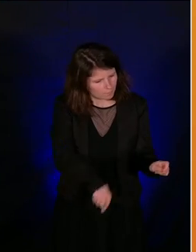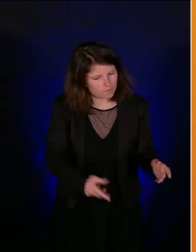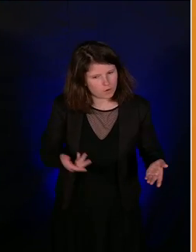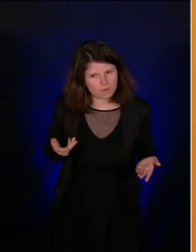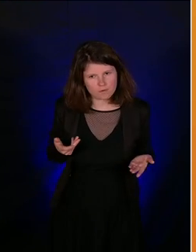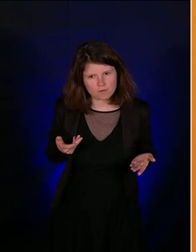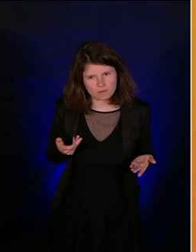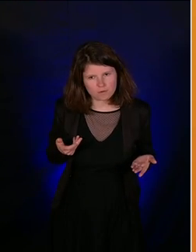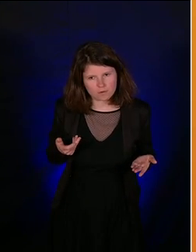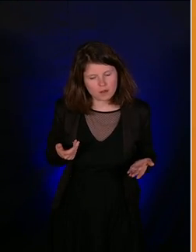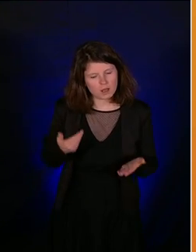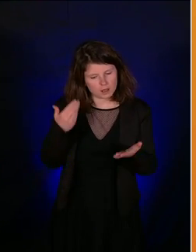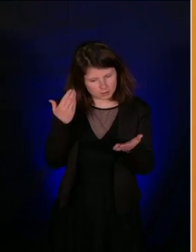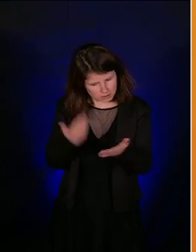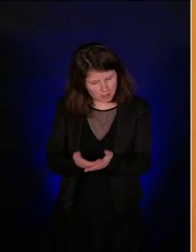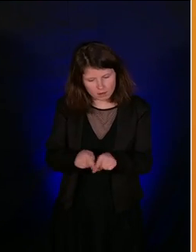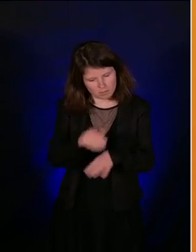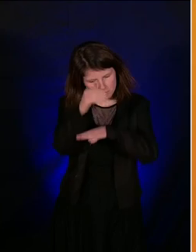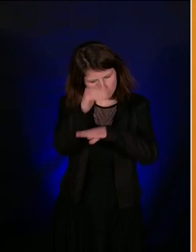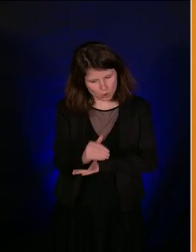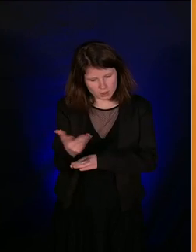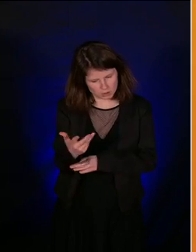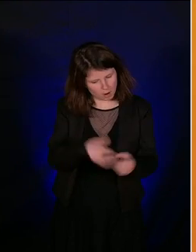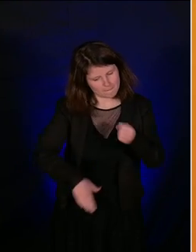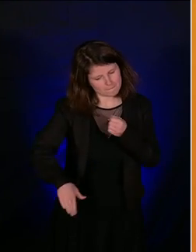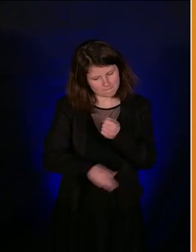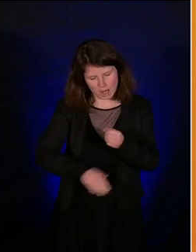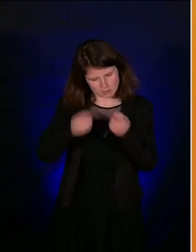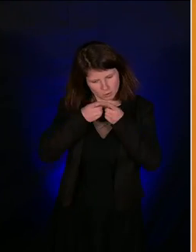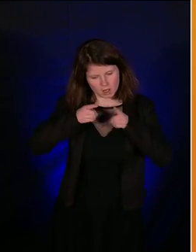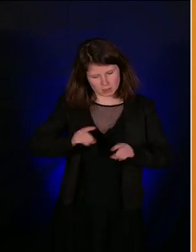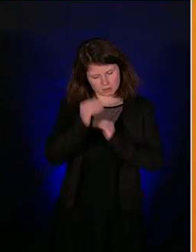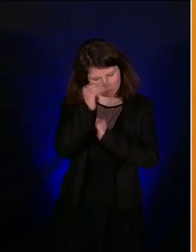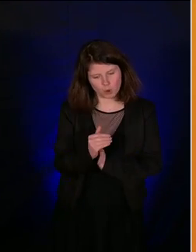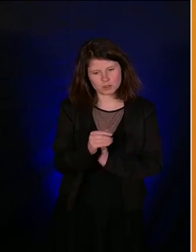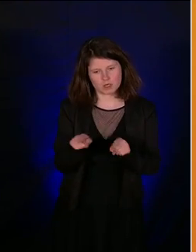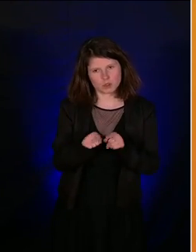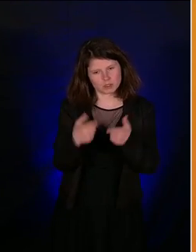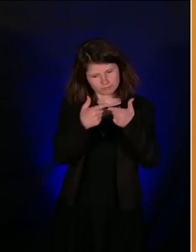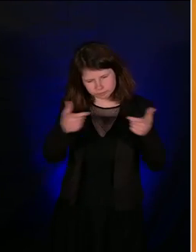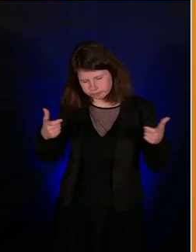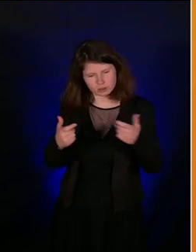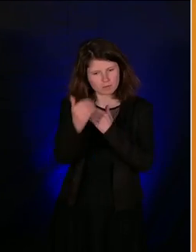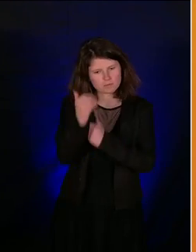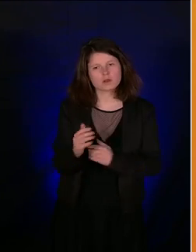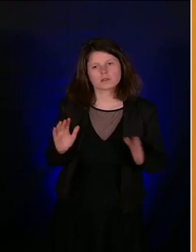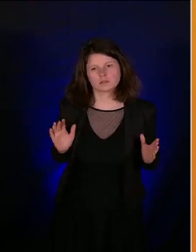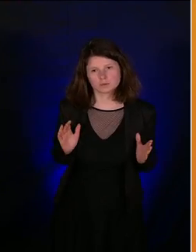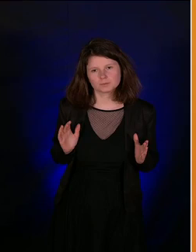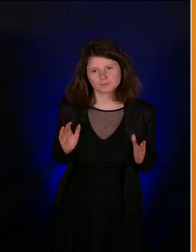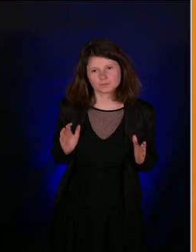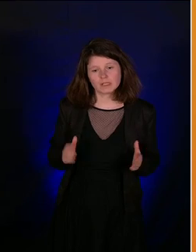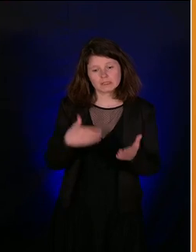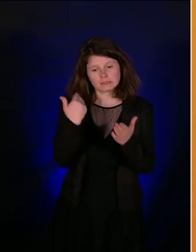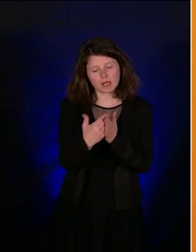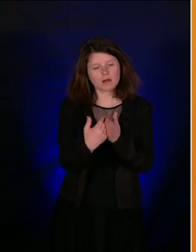nous préserverons nos fondements démocratiques et notre belle diversité cette recette permettra de sortir de ce congrès